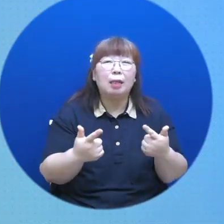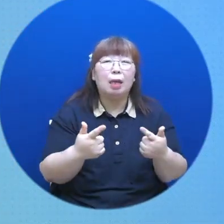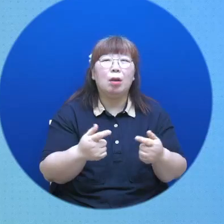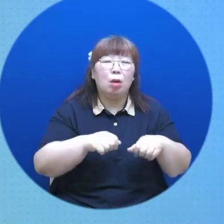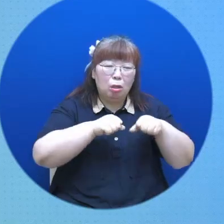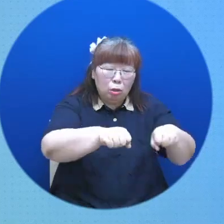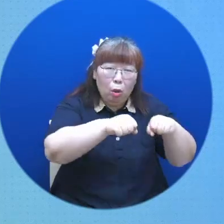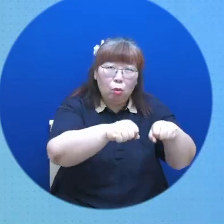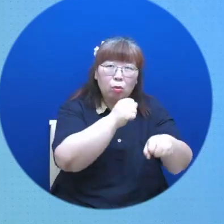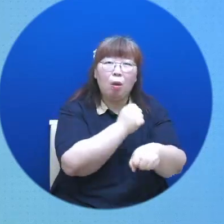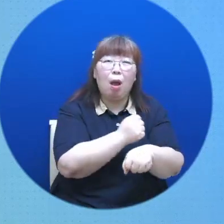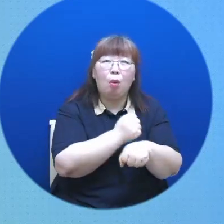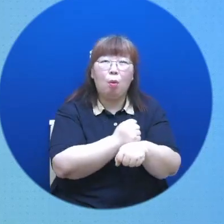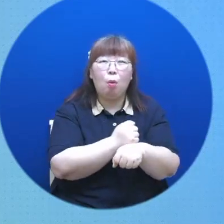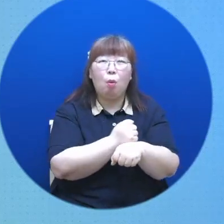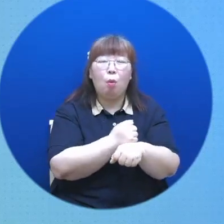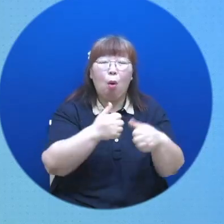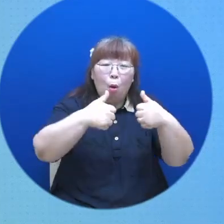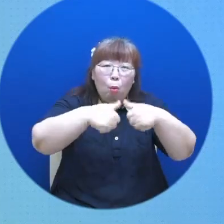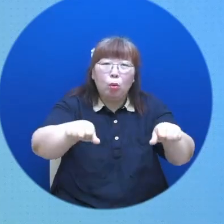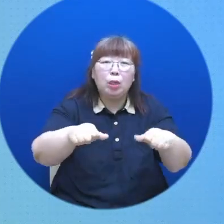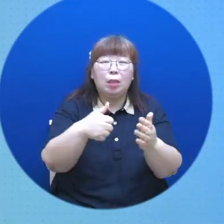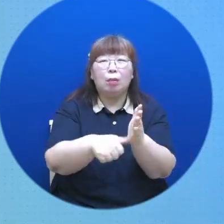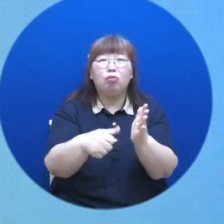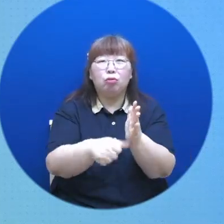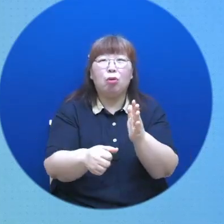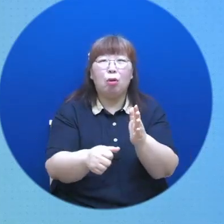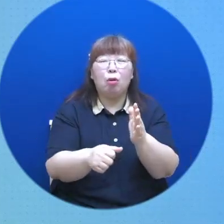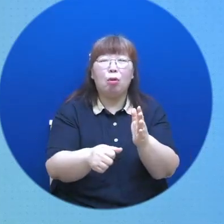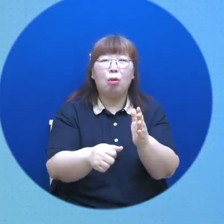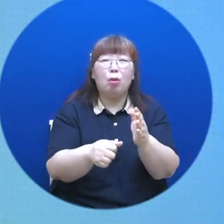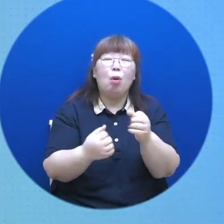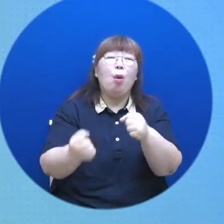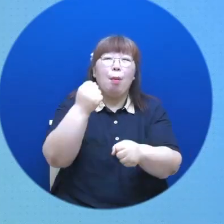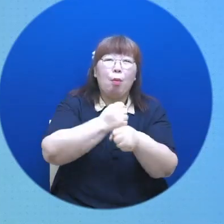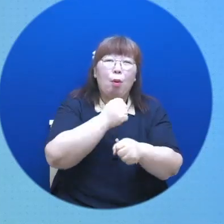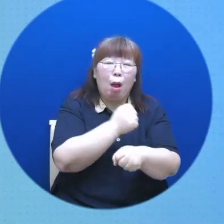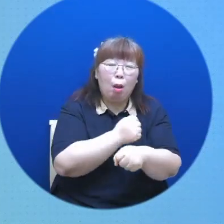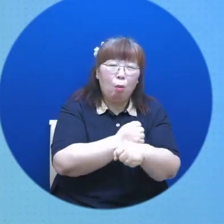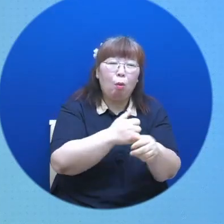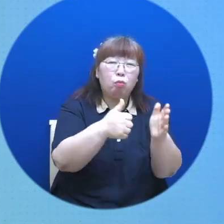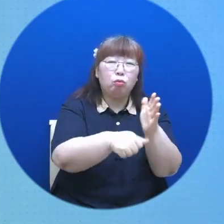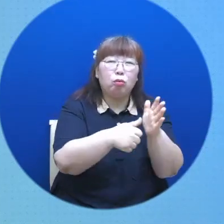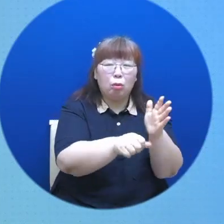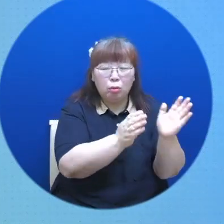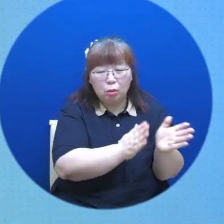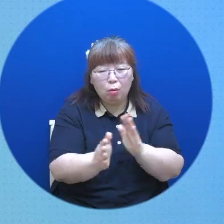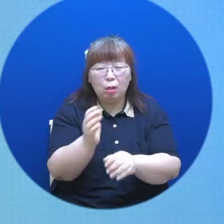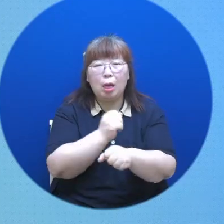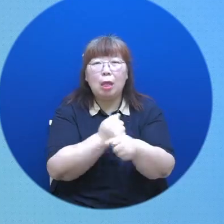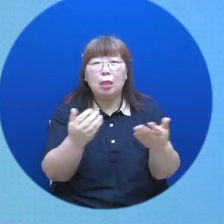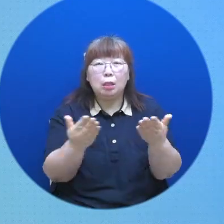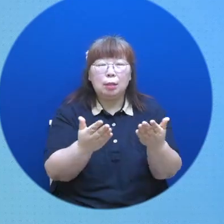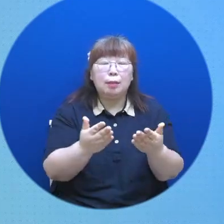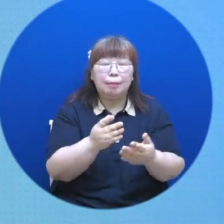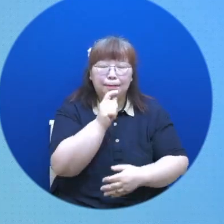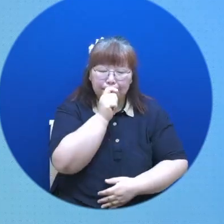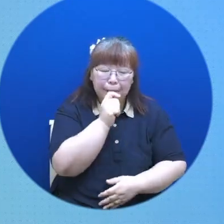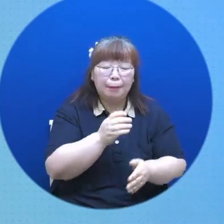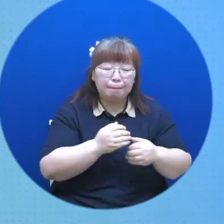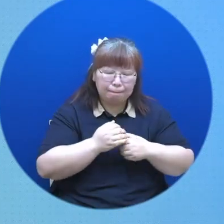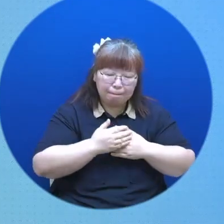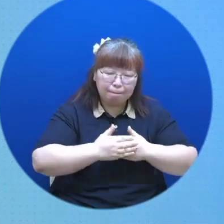청소를 하고 고장난 물건을 고치고 무언가 물건을 정리하는 아무도 하지 않은 일을 묵묵히 감당했던